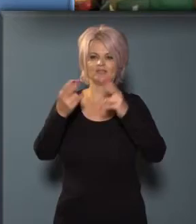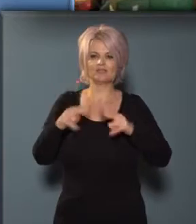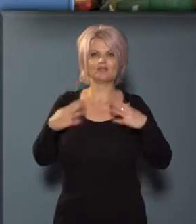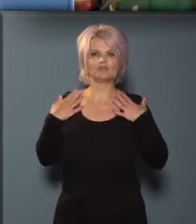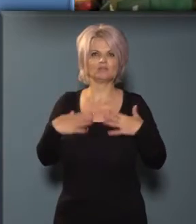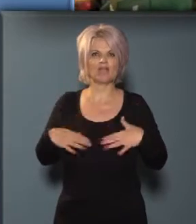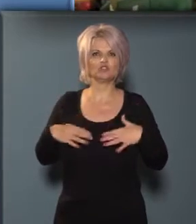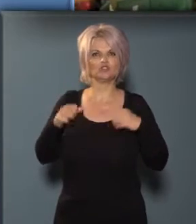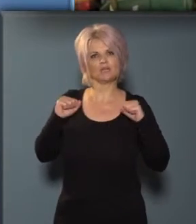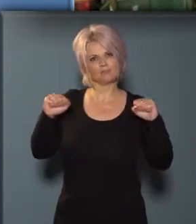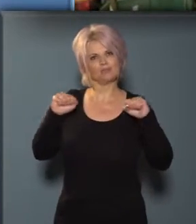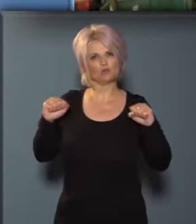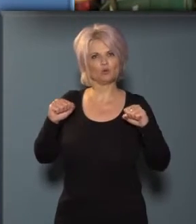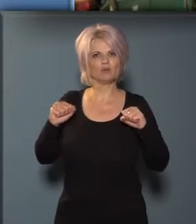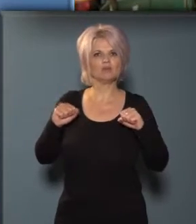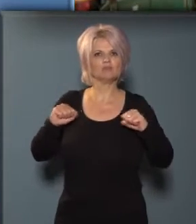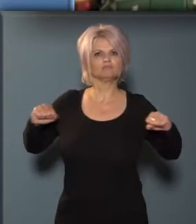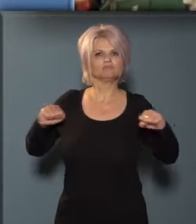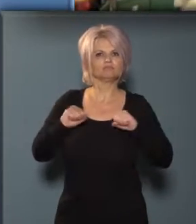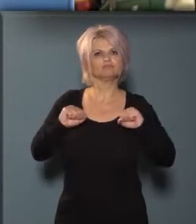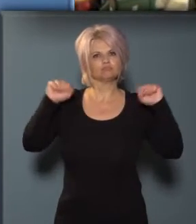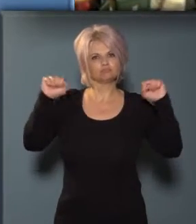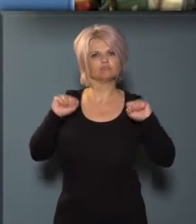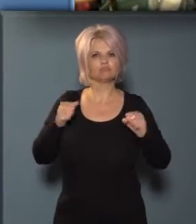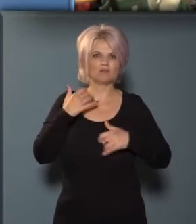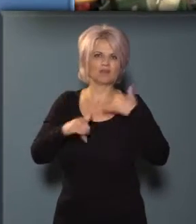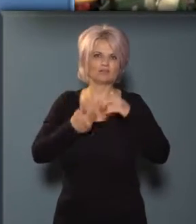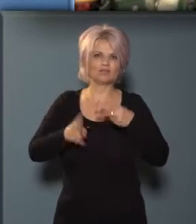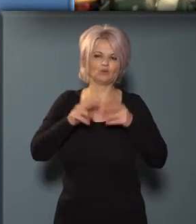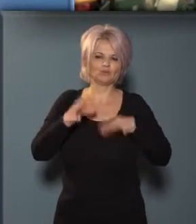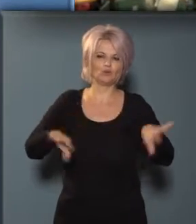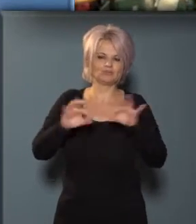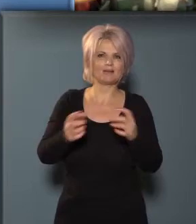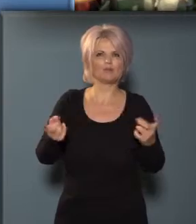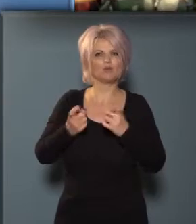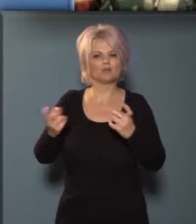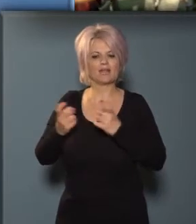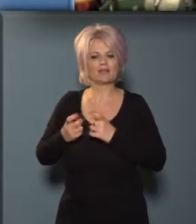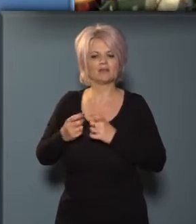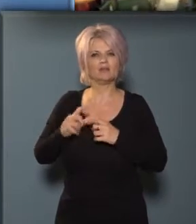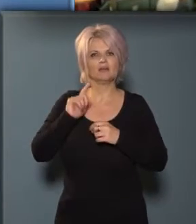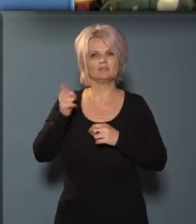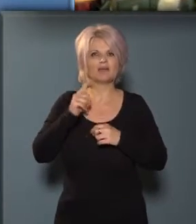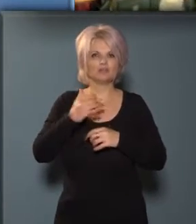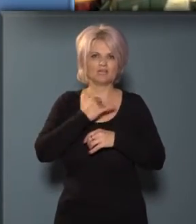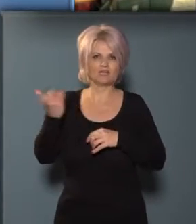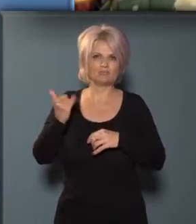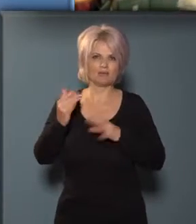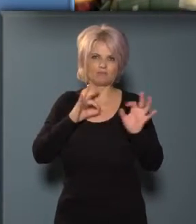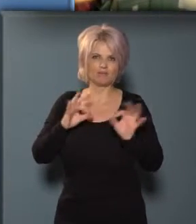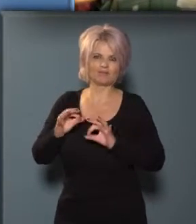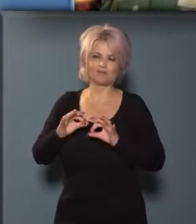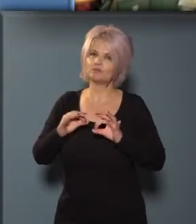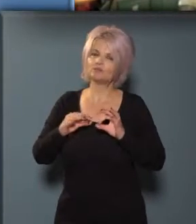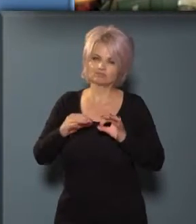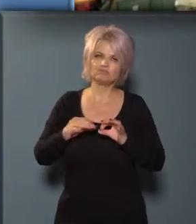testépítő verseny. Több országból is jönnek a versenyzők. Most már második évben fogjuk ezt megrendezni, úgyhogy erre nagyon készülünk, és